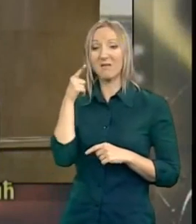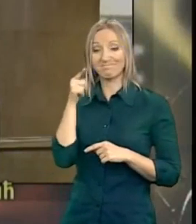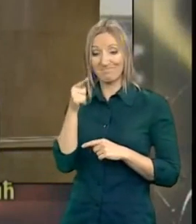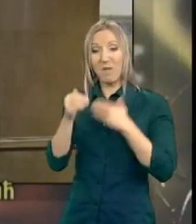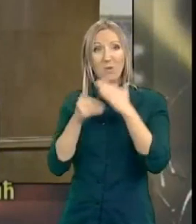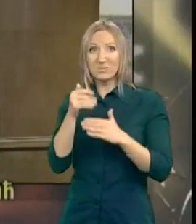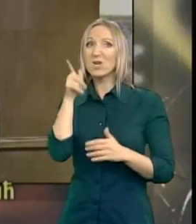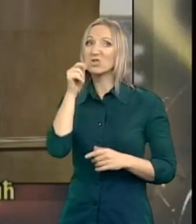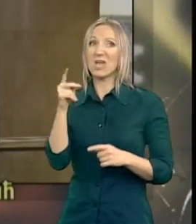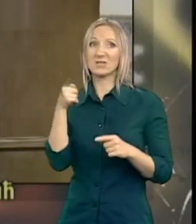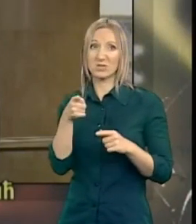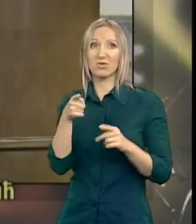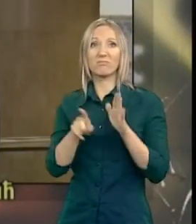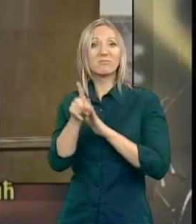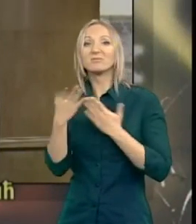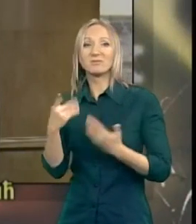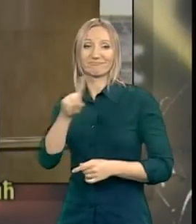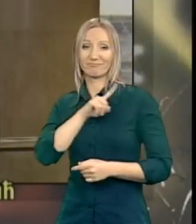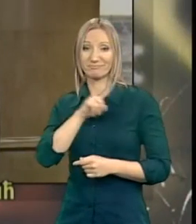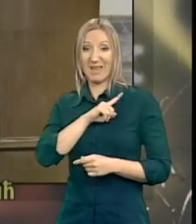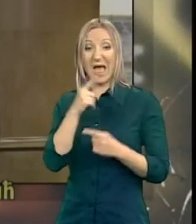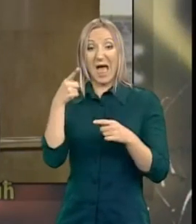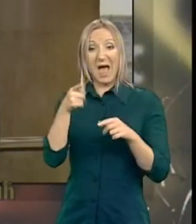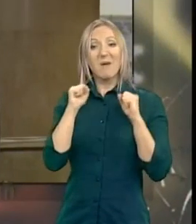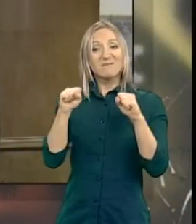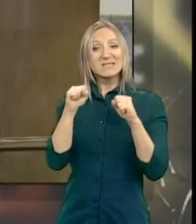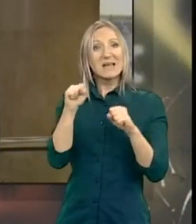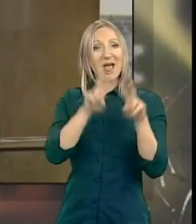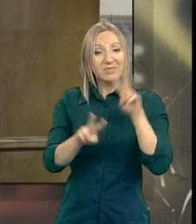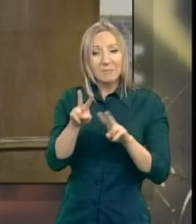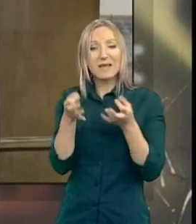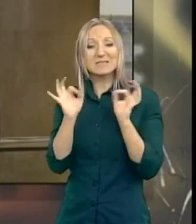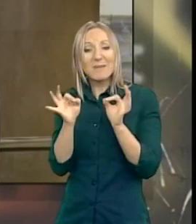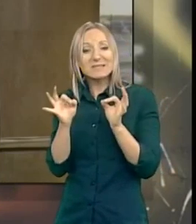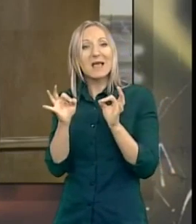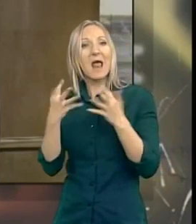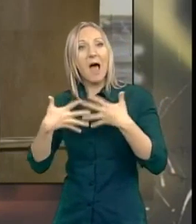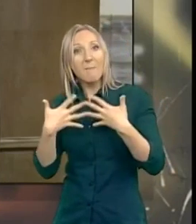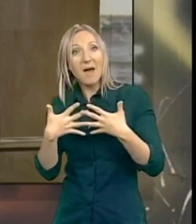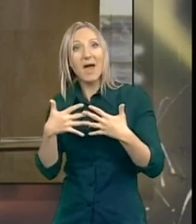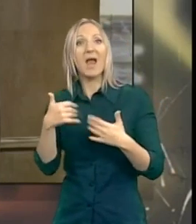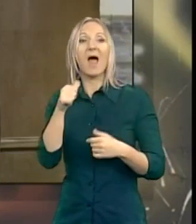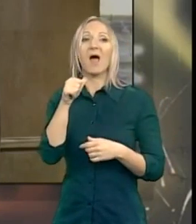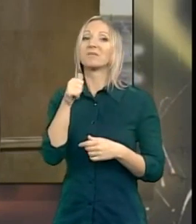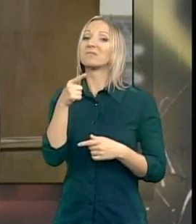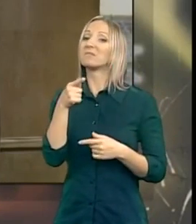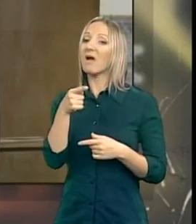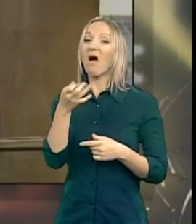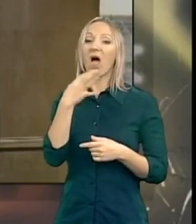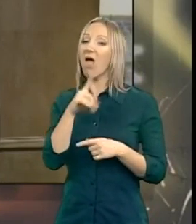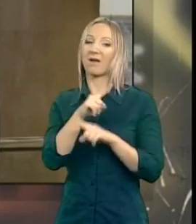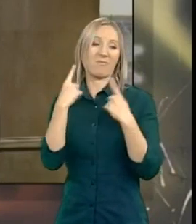pored fizikalne terapije, posebne ishrane i specijalnih aparata koji pomažu obolelima, lek za sada još uvek ne postoji.